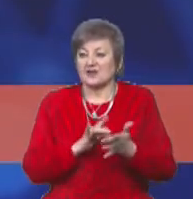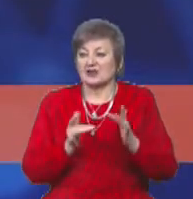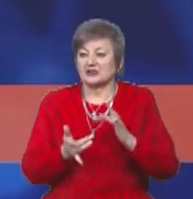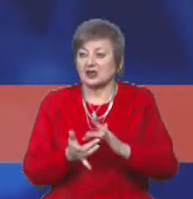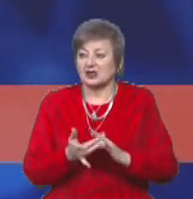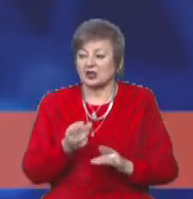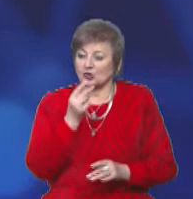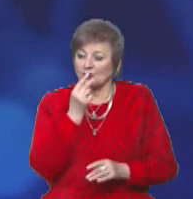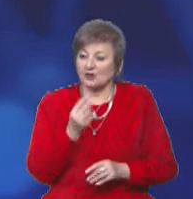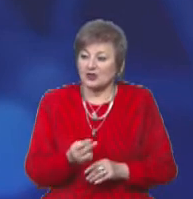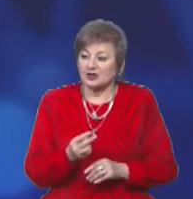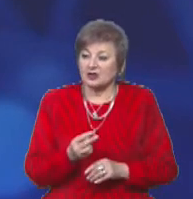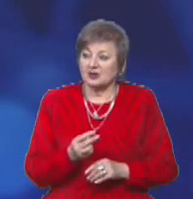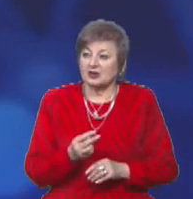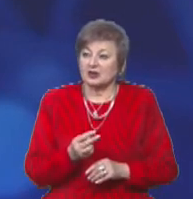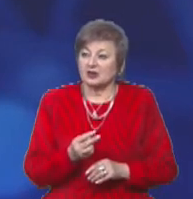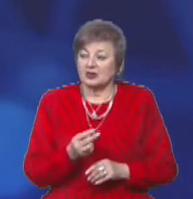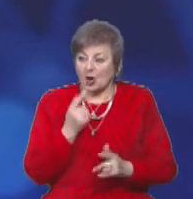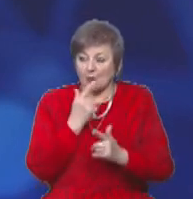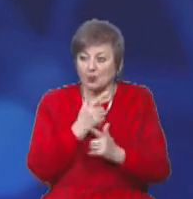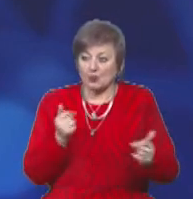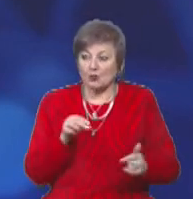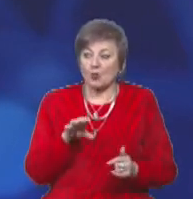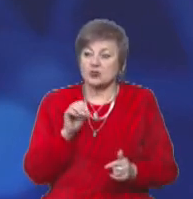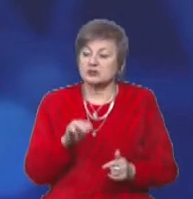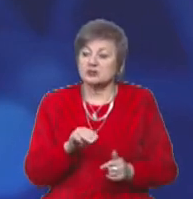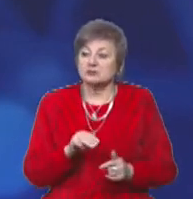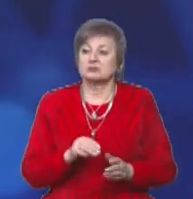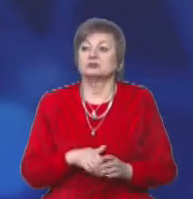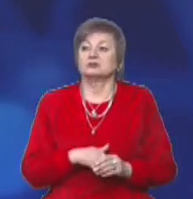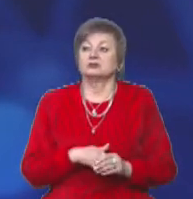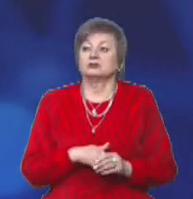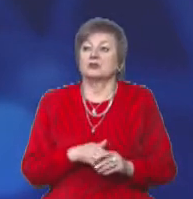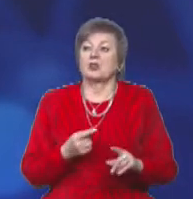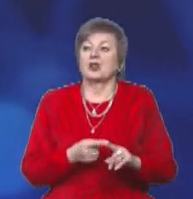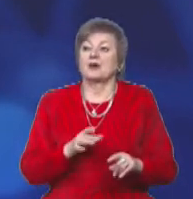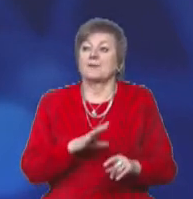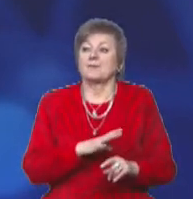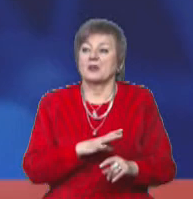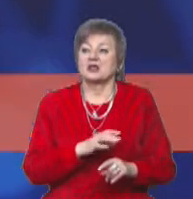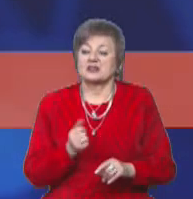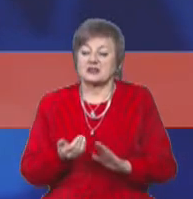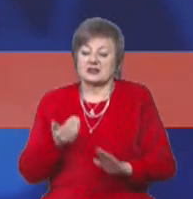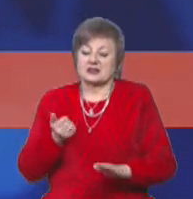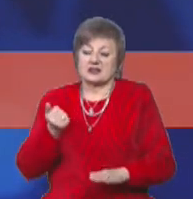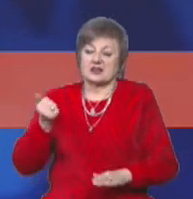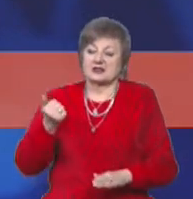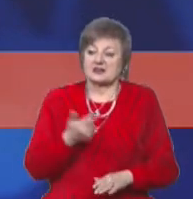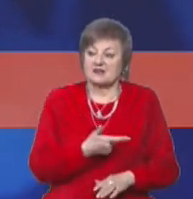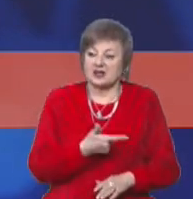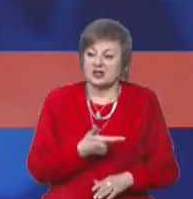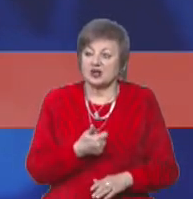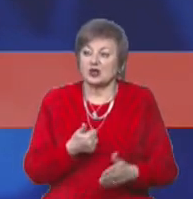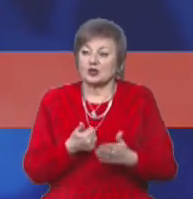Алиса выкладывала, это был первый ее пост. Це от вже цього року, осенью, да. Восени. Это было за 2 недели, если я не ошибаюсь,